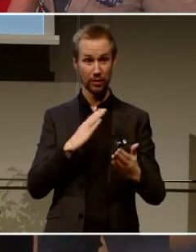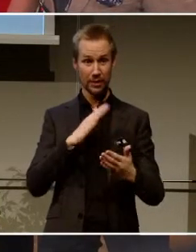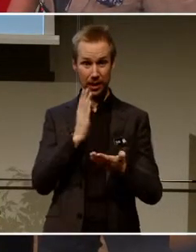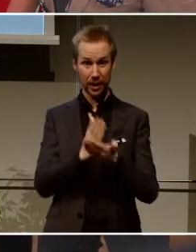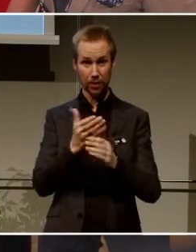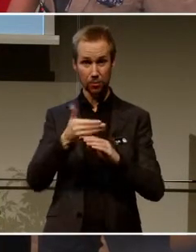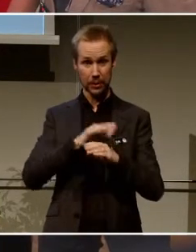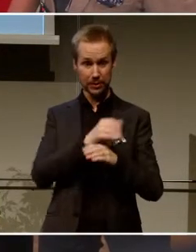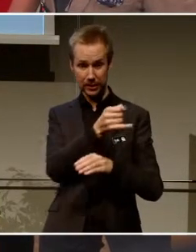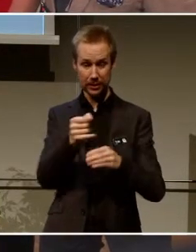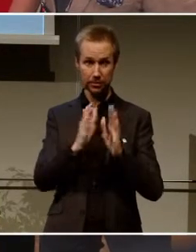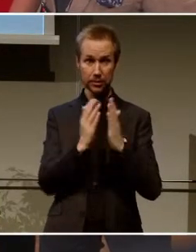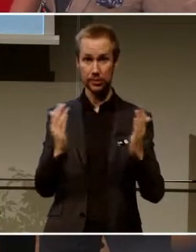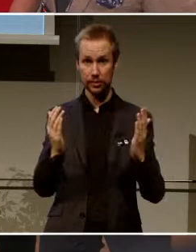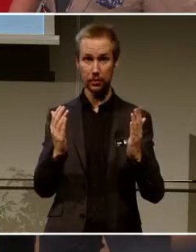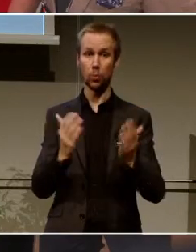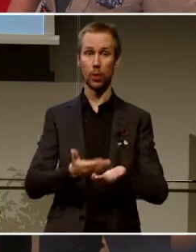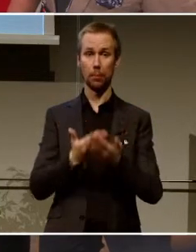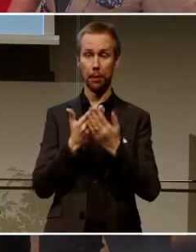biblioteken att hjälpa till med de här sakerna?